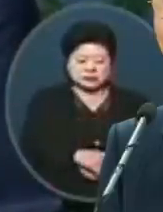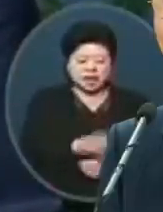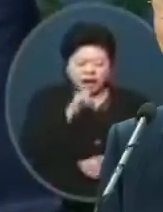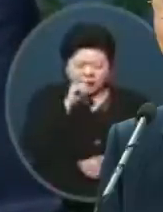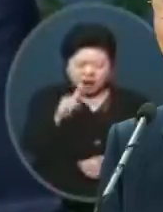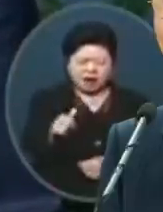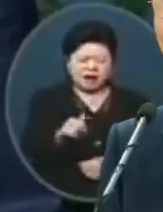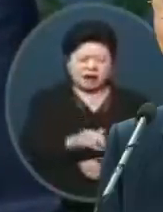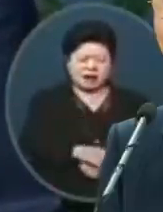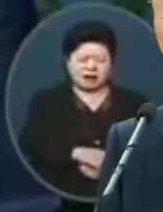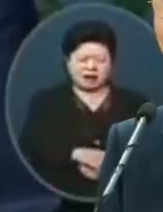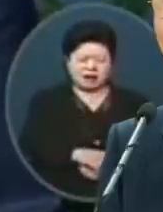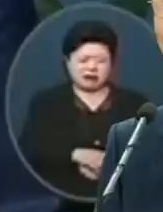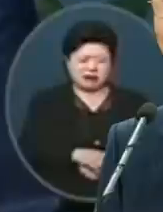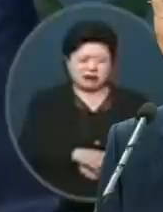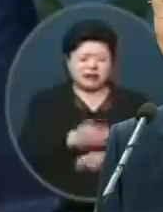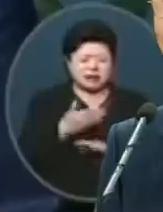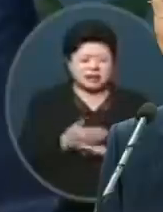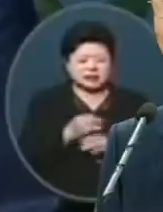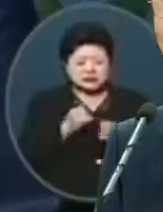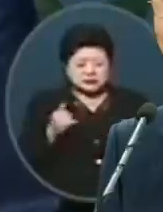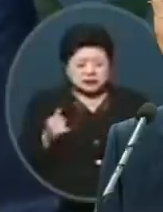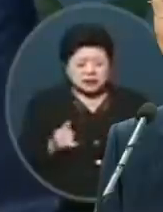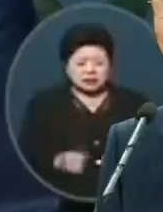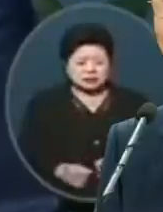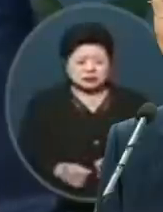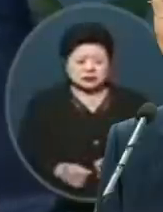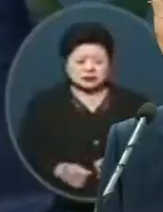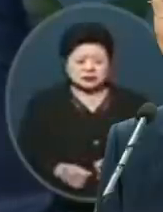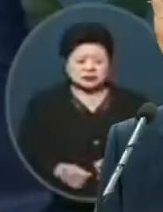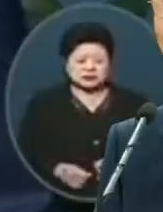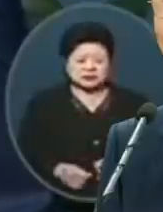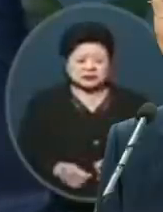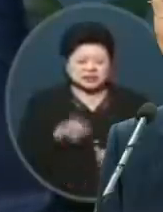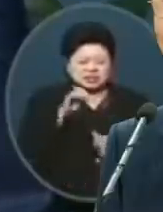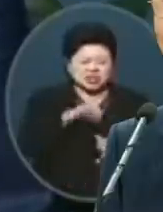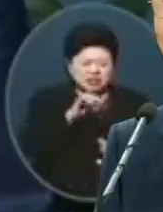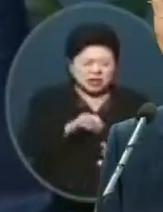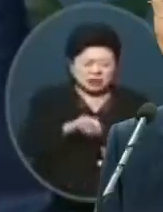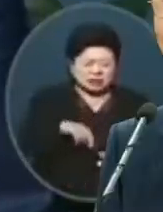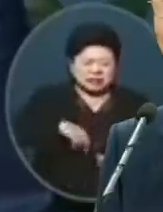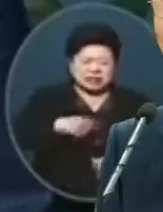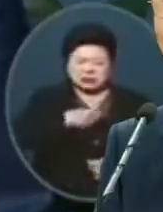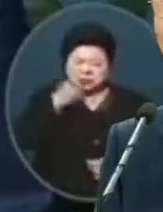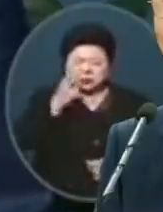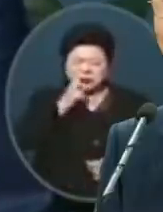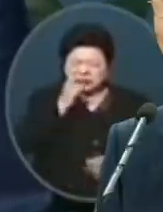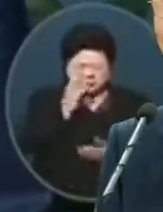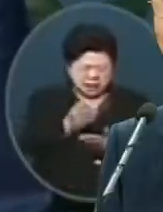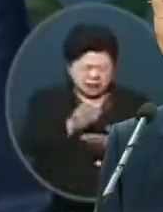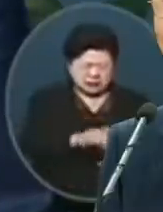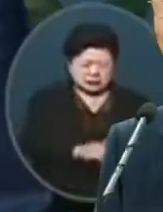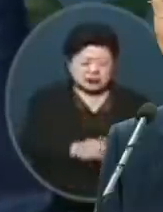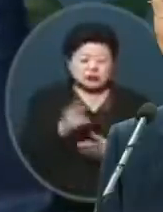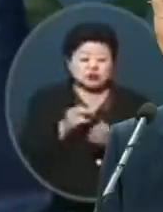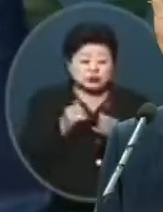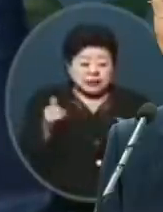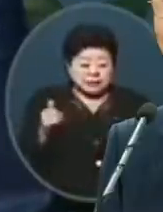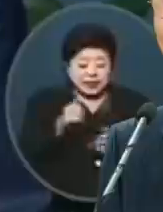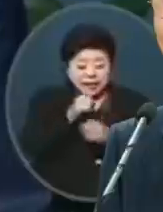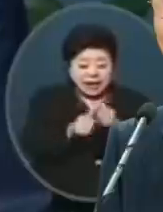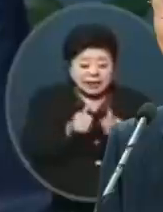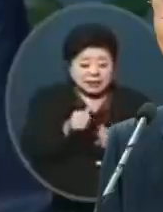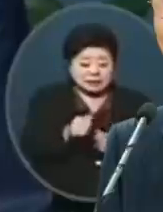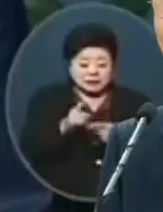절대로 남은 정죄하고 자기는 잘났다고 하지 말아야 했습니다. 두 사람이